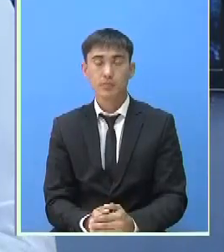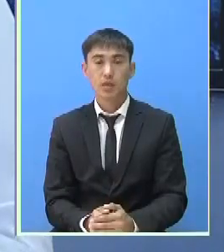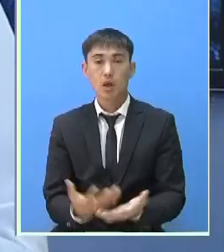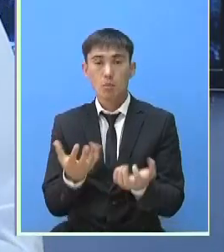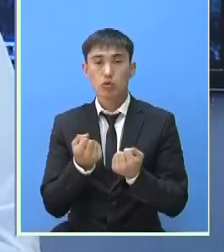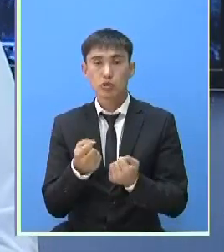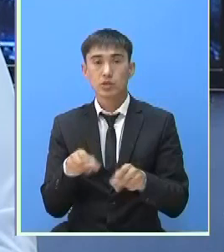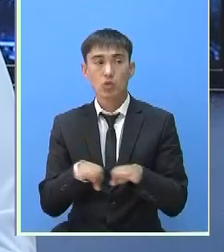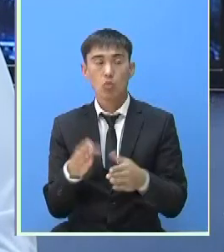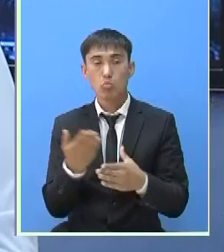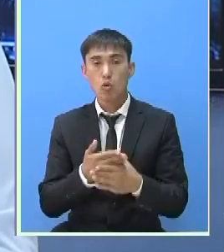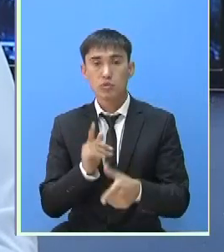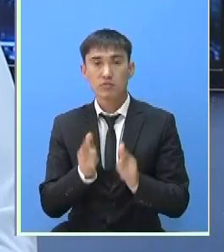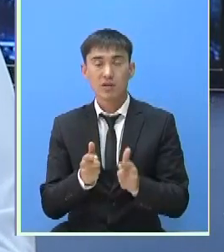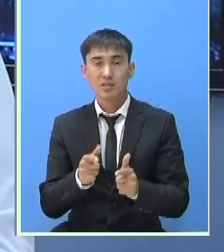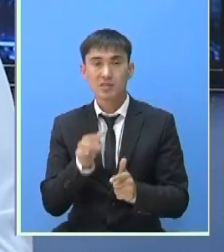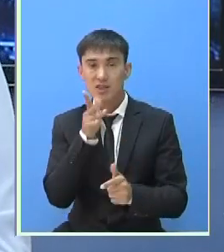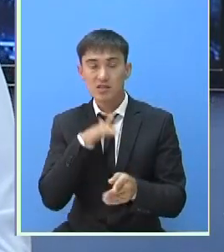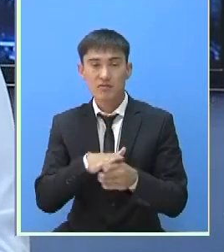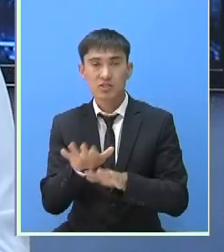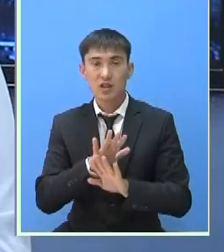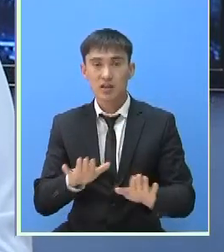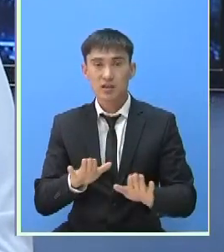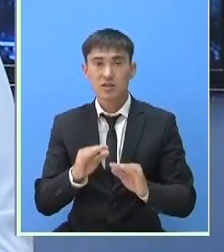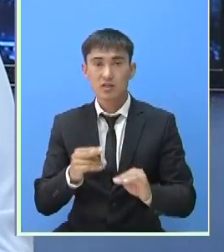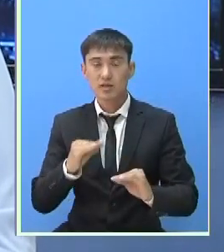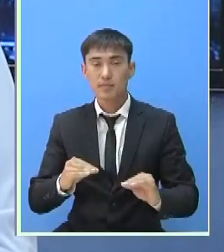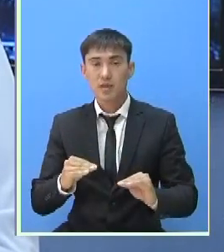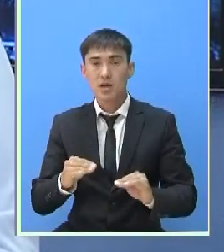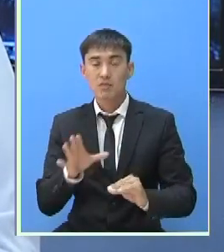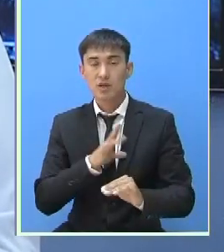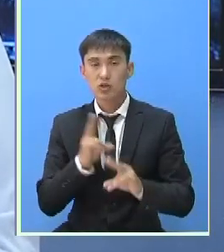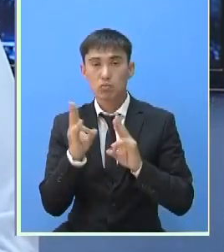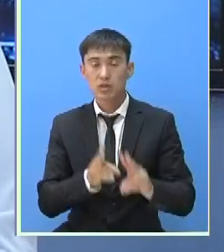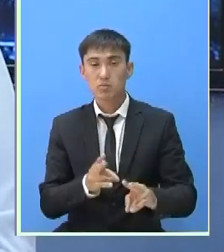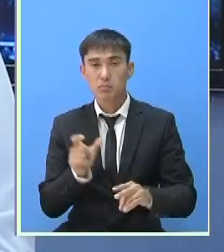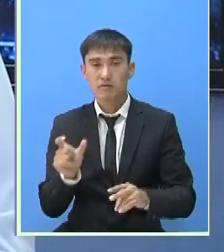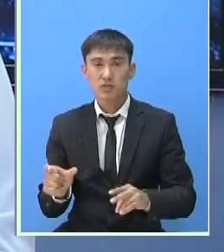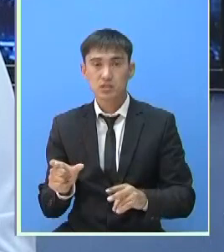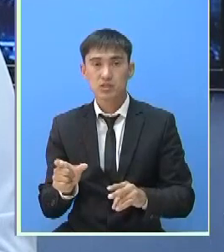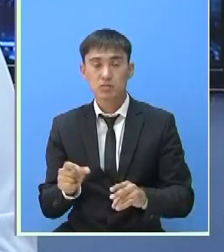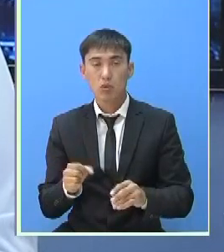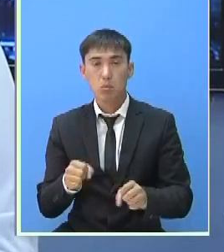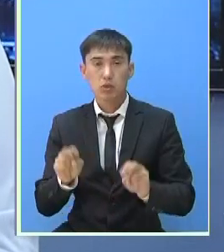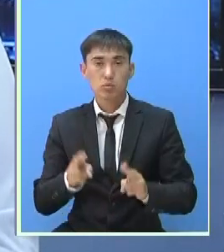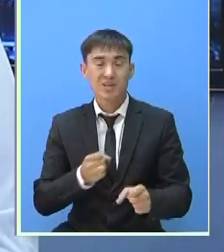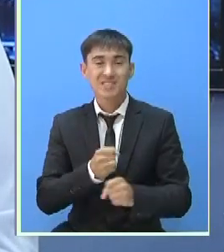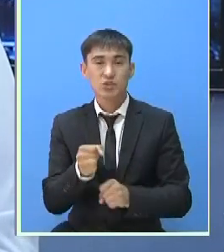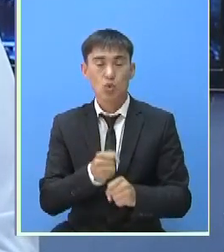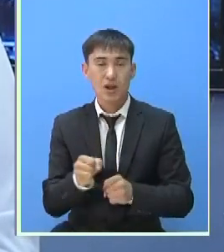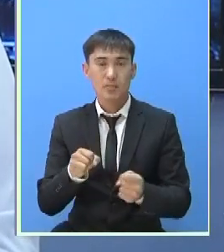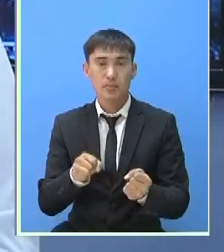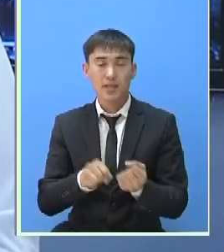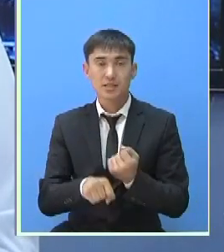Получателями такой помощи являются несовершеннолетние, являющиеся потерпевшими по преступлениям, связанным с сексуальным насилием,